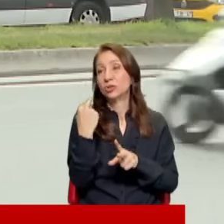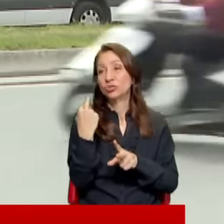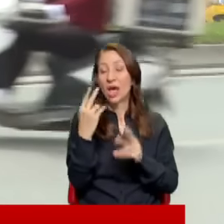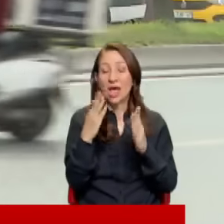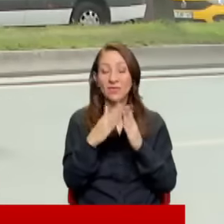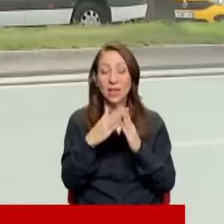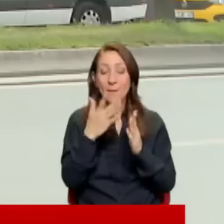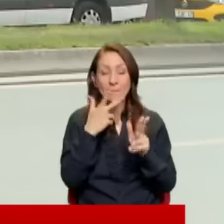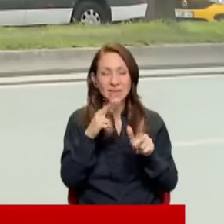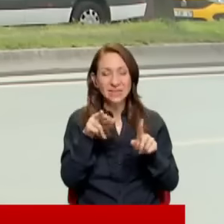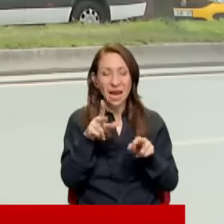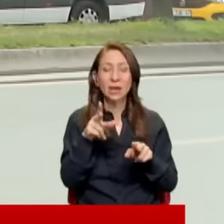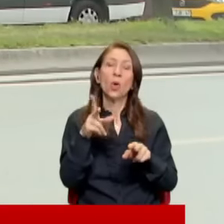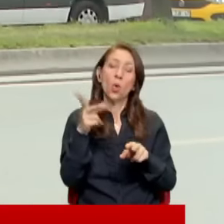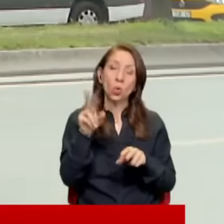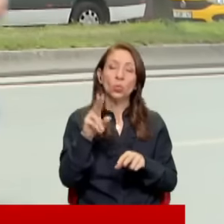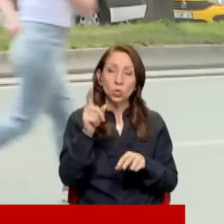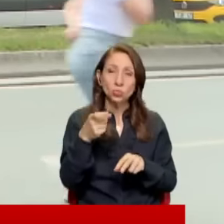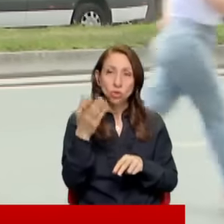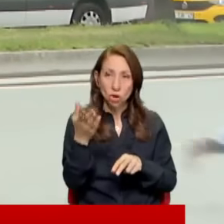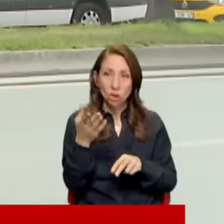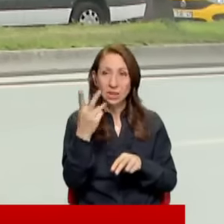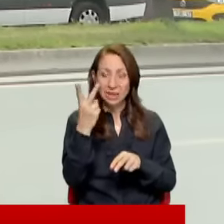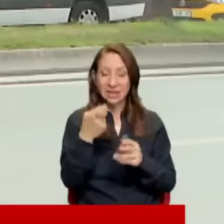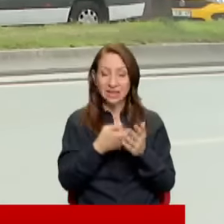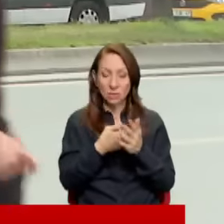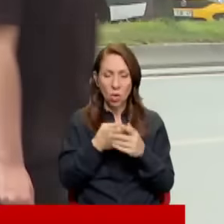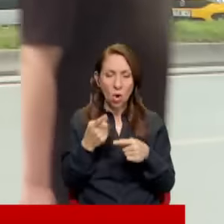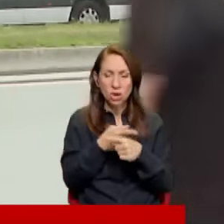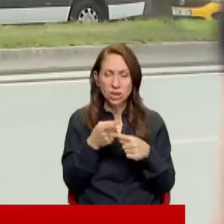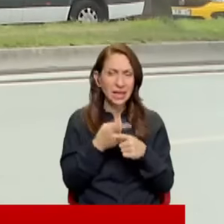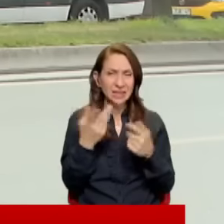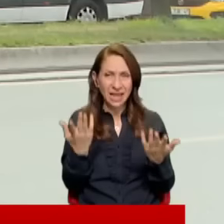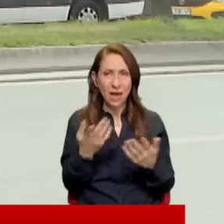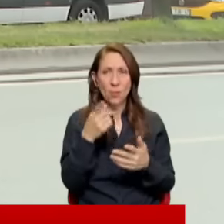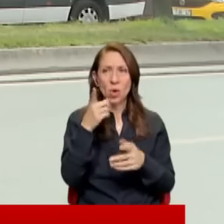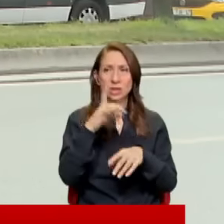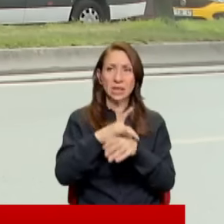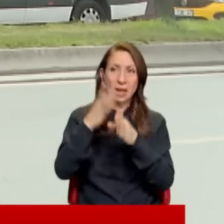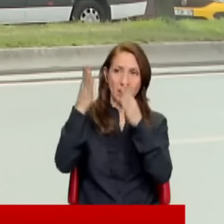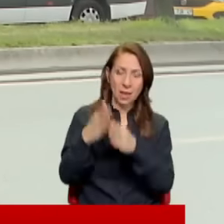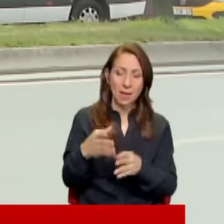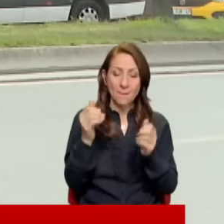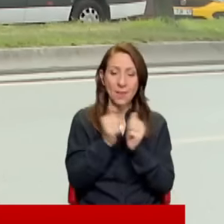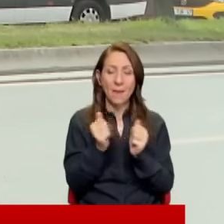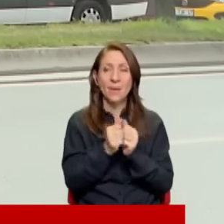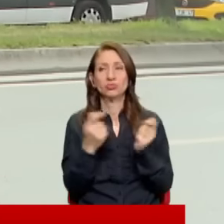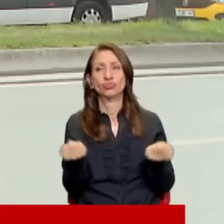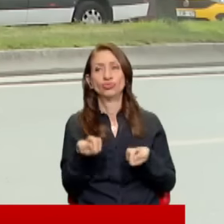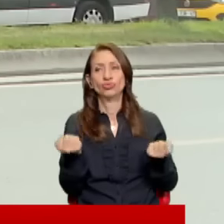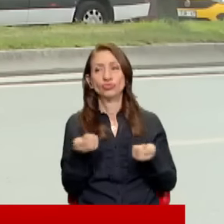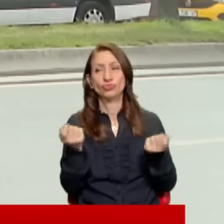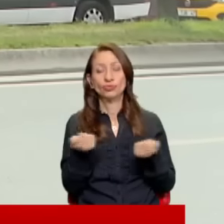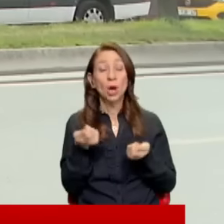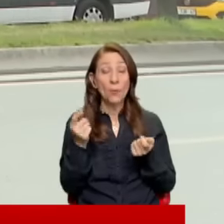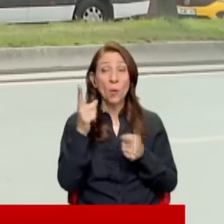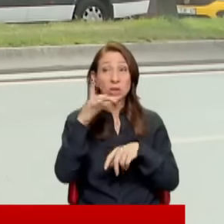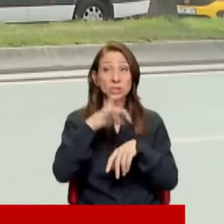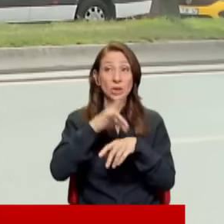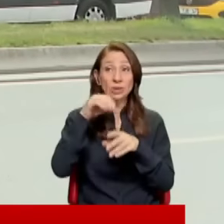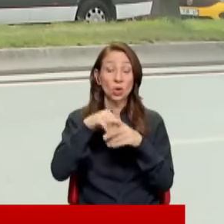evinde benzer şekilde ölü bulunmuştu iki ismin ortak noktası bu hastaney beraber görev yapıyorlardı Ama bu